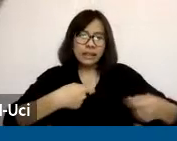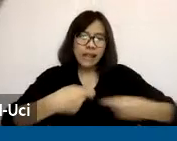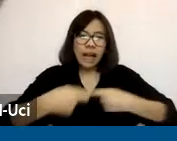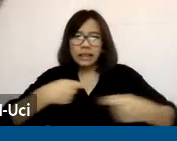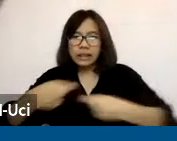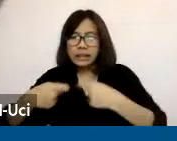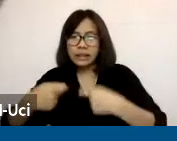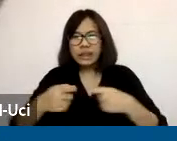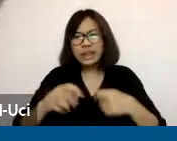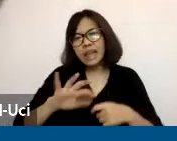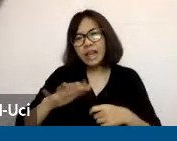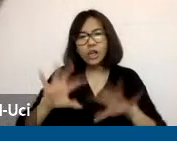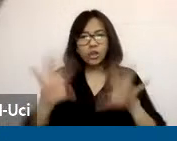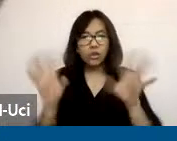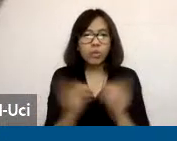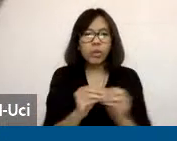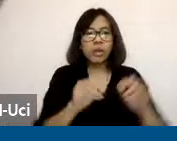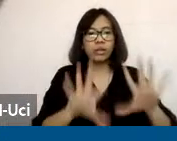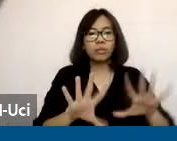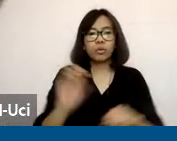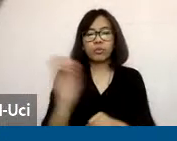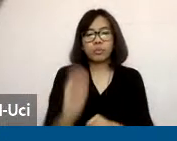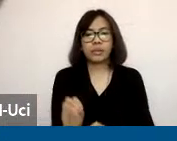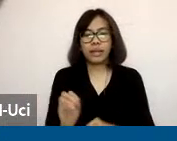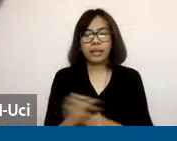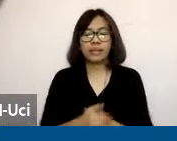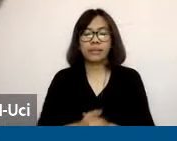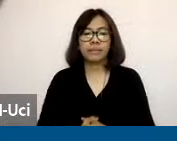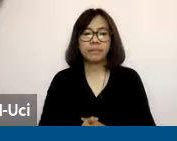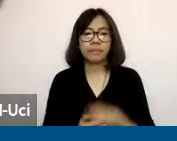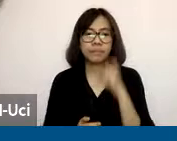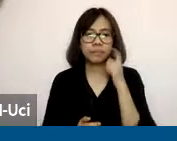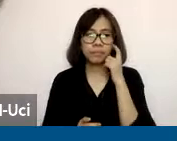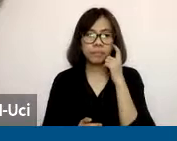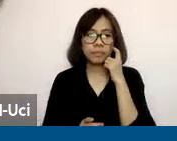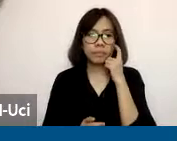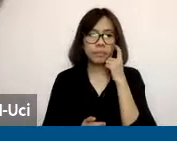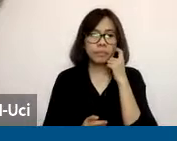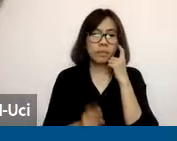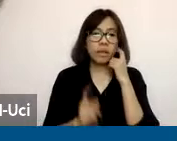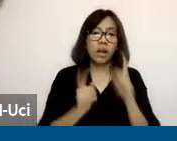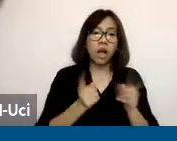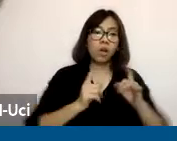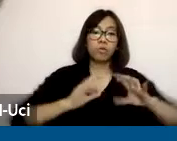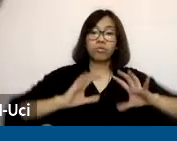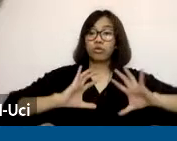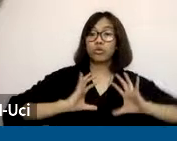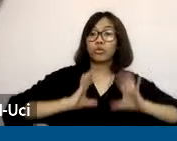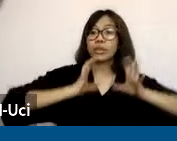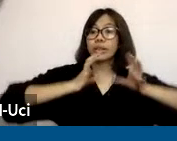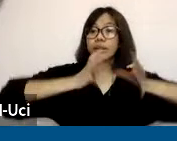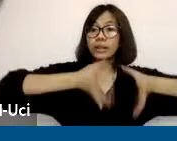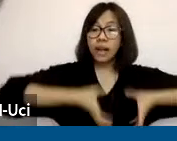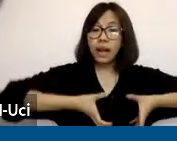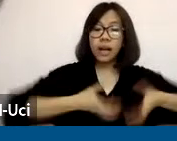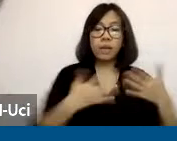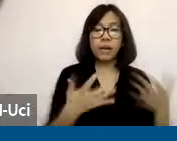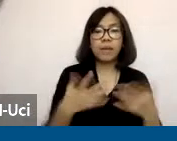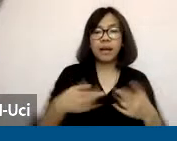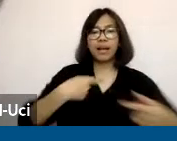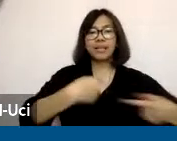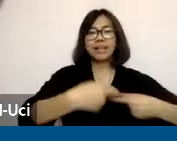di tronic lintas batas Adi Indonesia Nah secara global pun sebetulnya transaksi digital